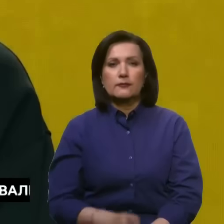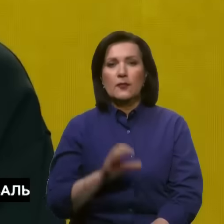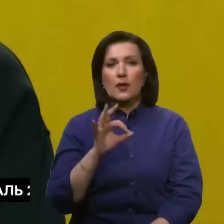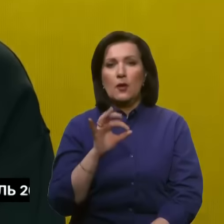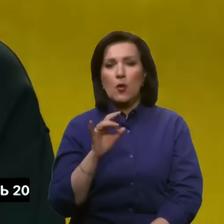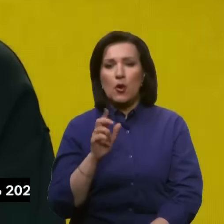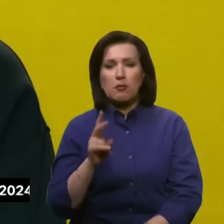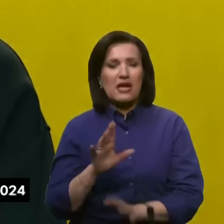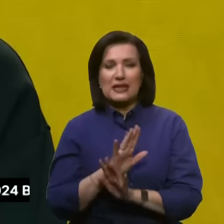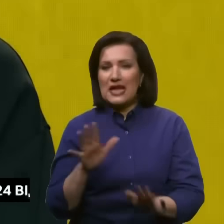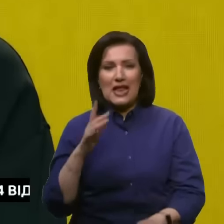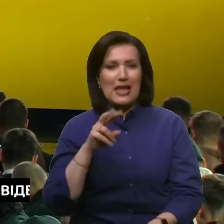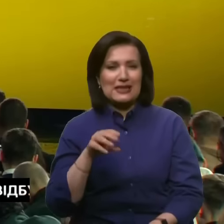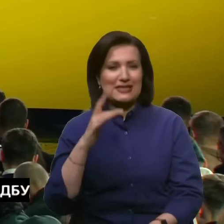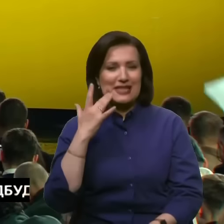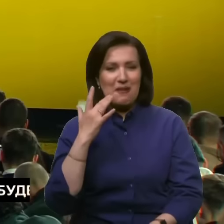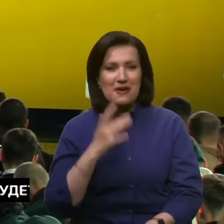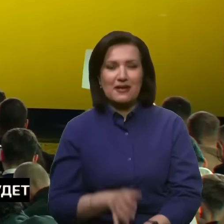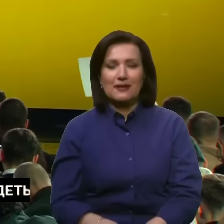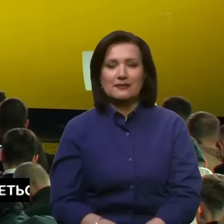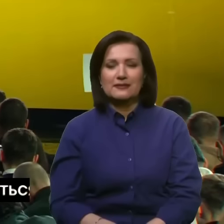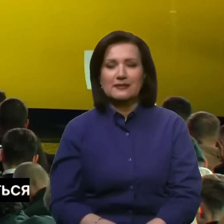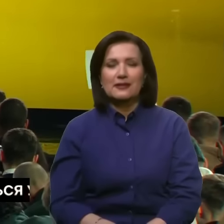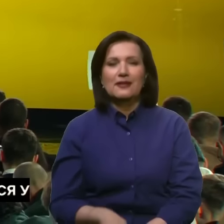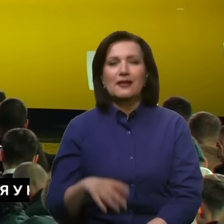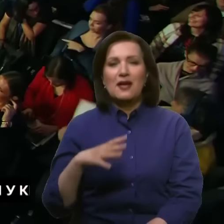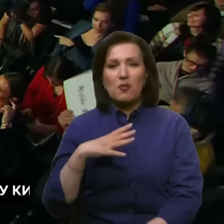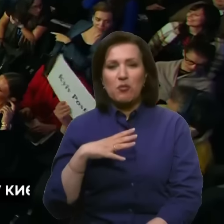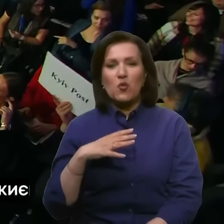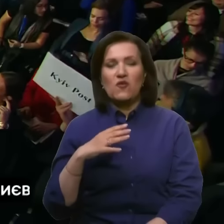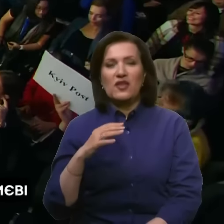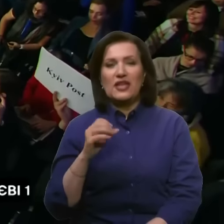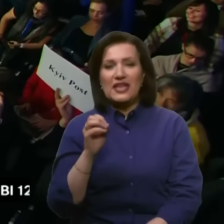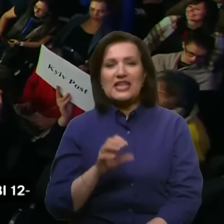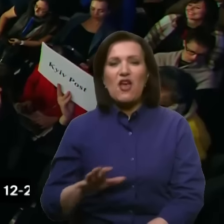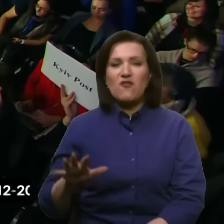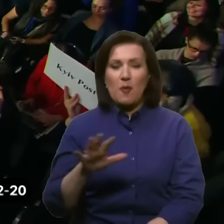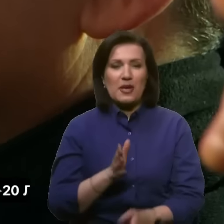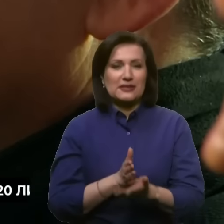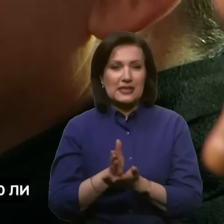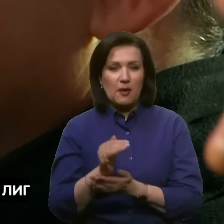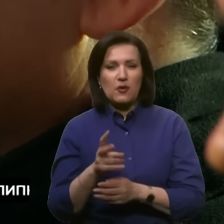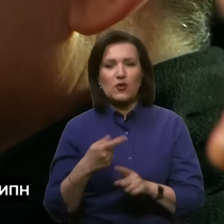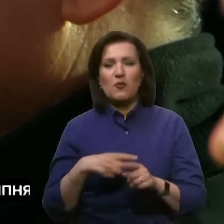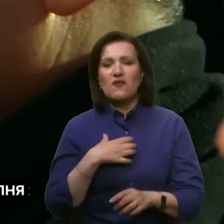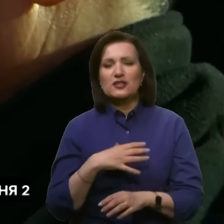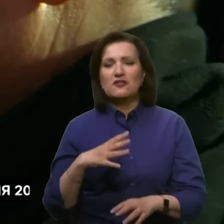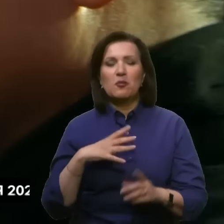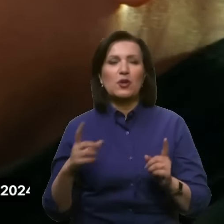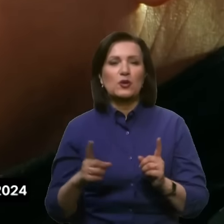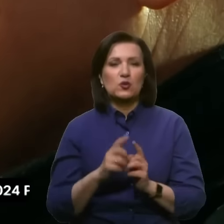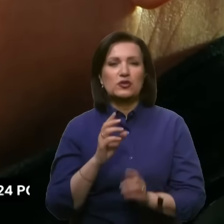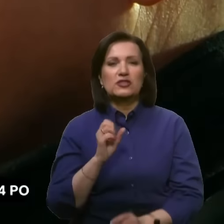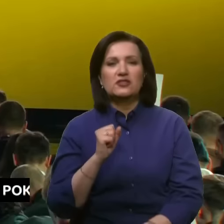Орбан не з Латинської Америки. Так. Тобто був і, бачите, європейський напрямок. Тому важлива була зустріч